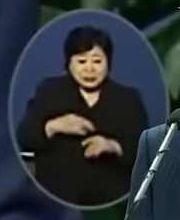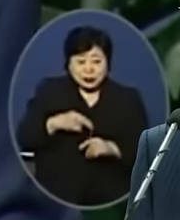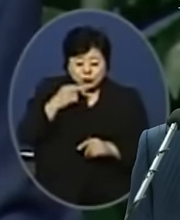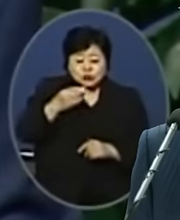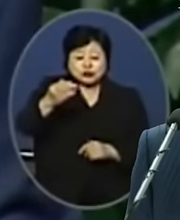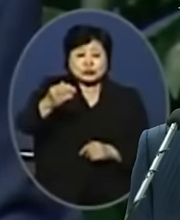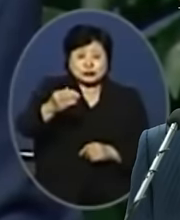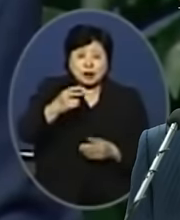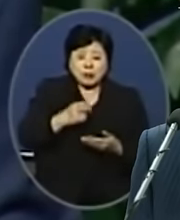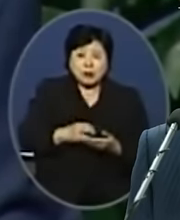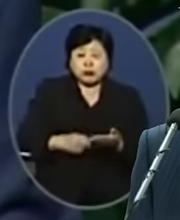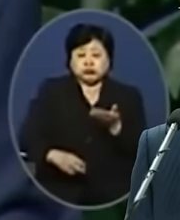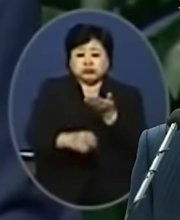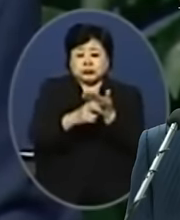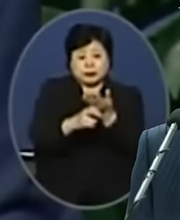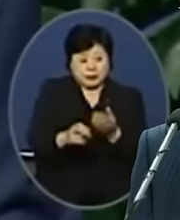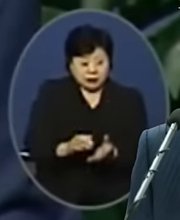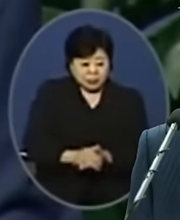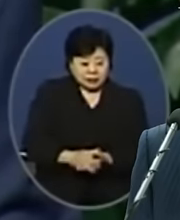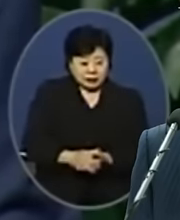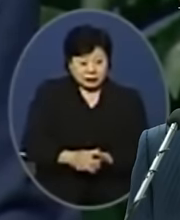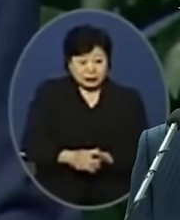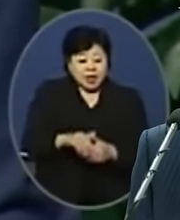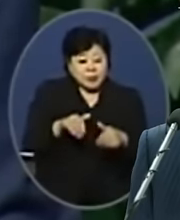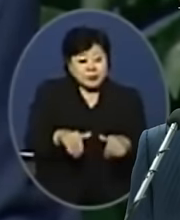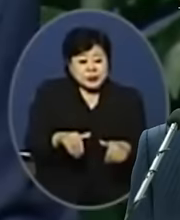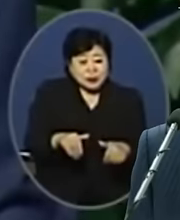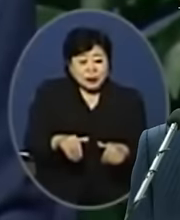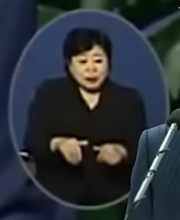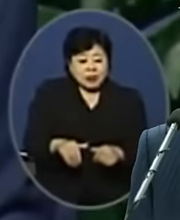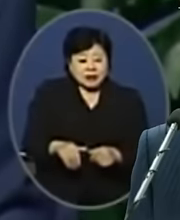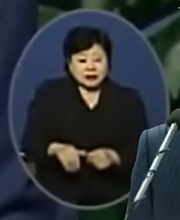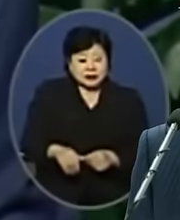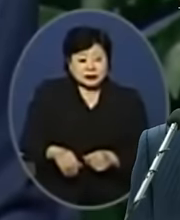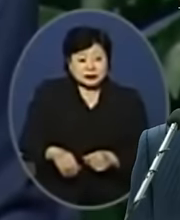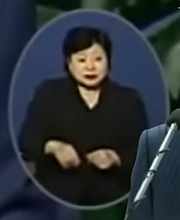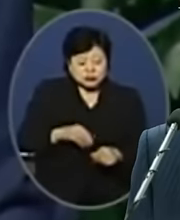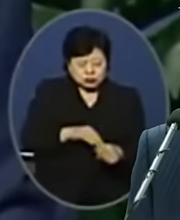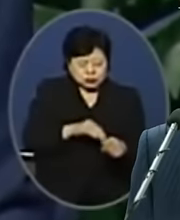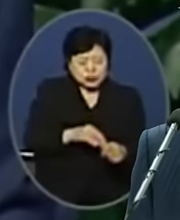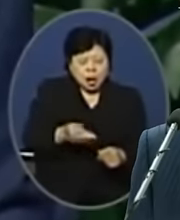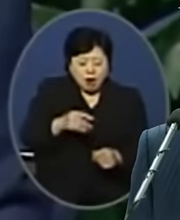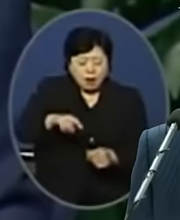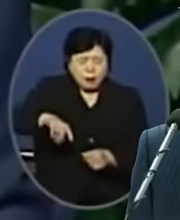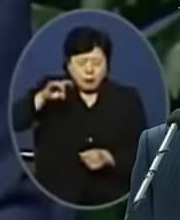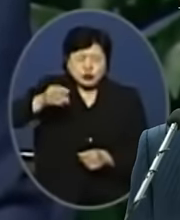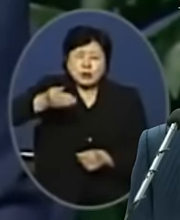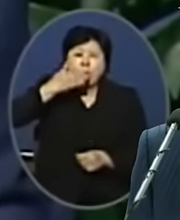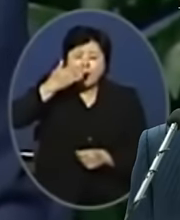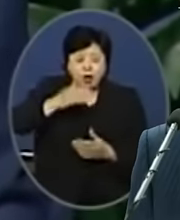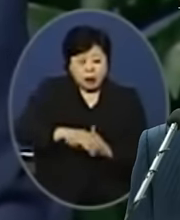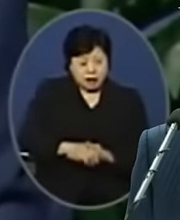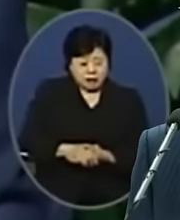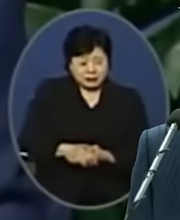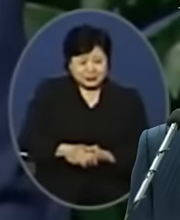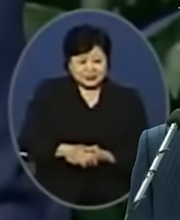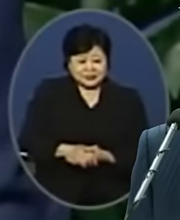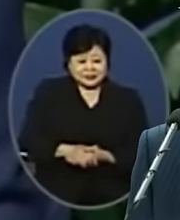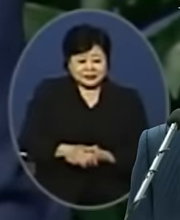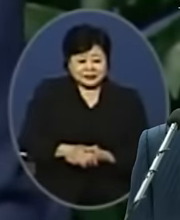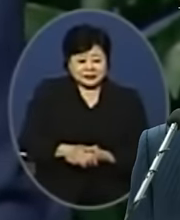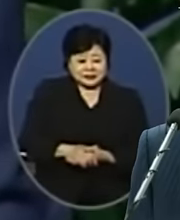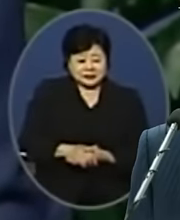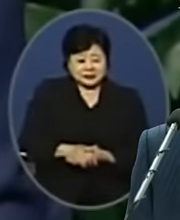이렇게 하는 법이 어디 있냐고. 그 비서가 날 보고서 자꾸 확 찌르면서 먼저 마시라고, 먼저 마시라고. 그래